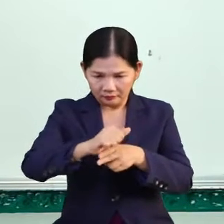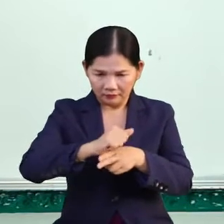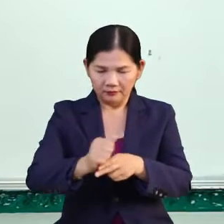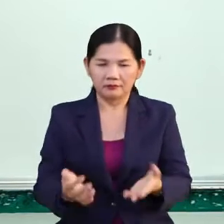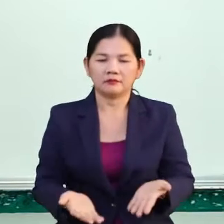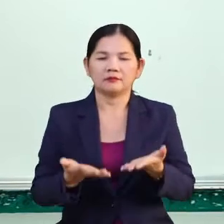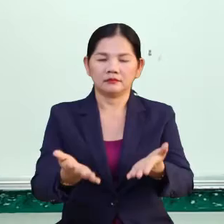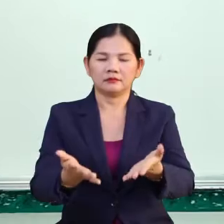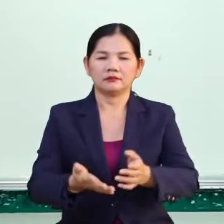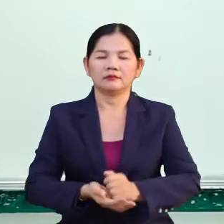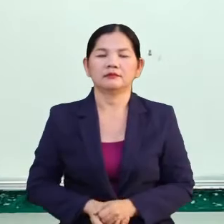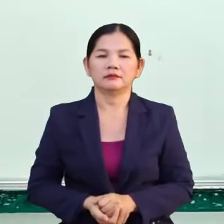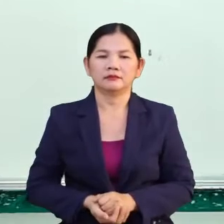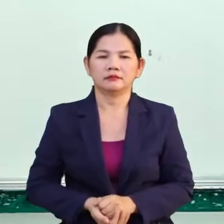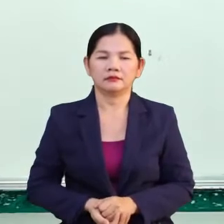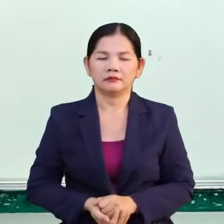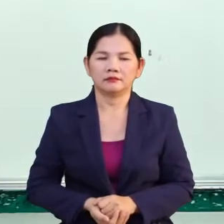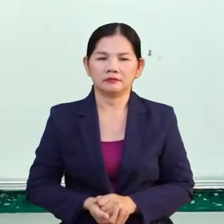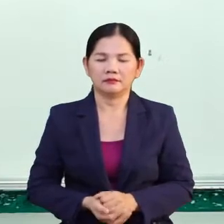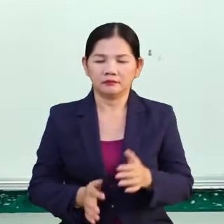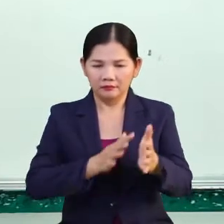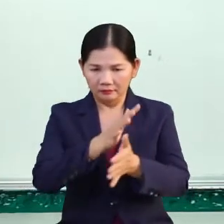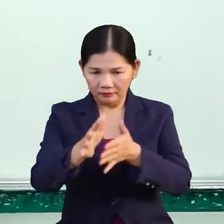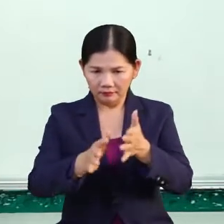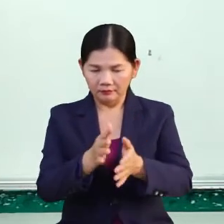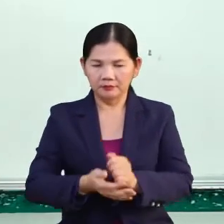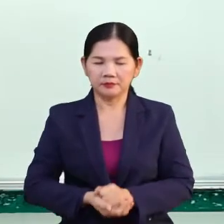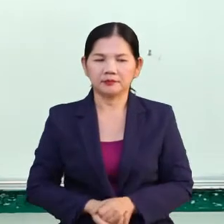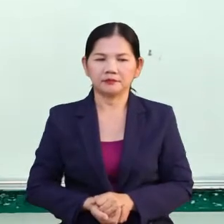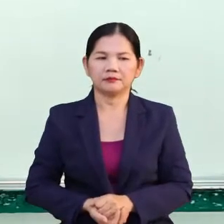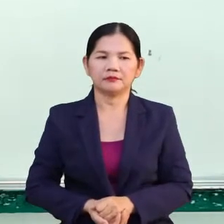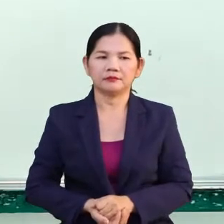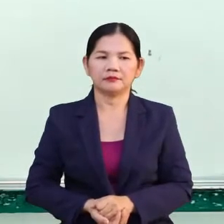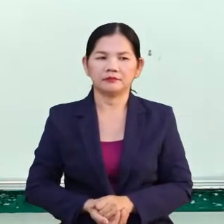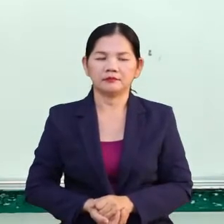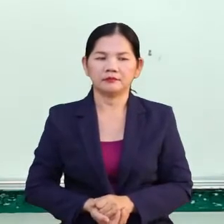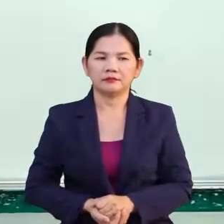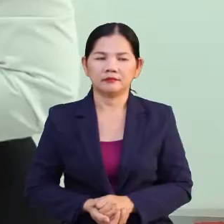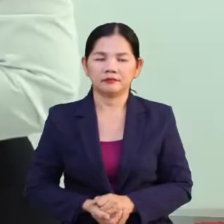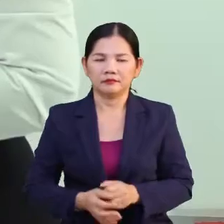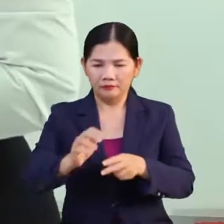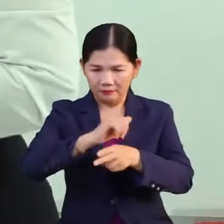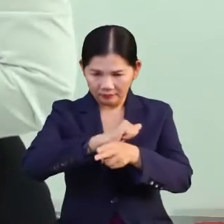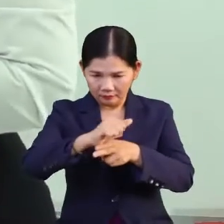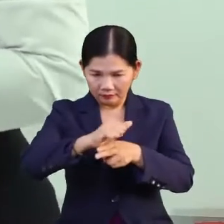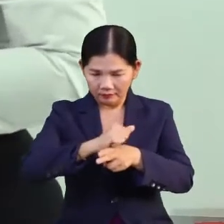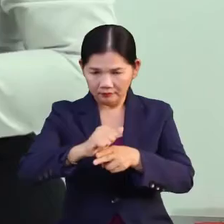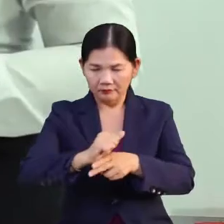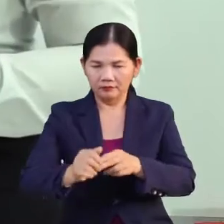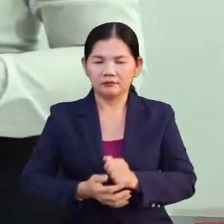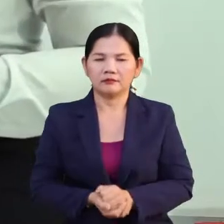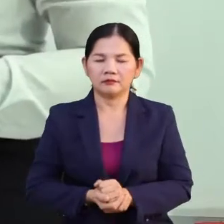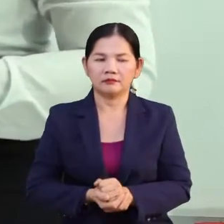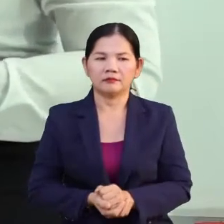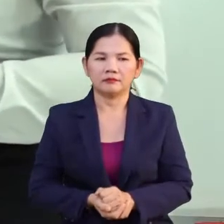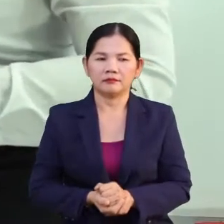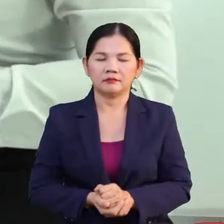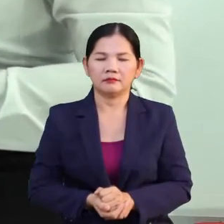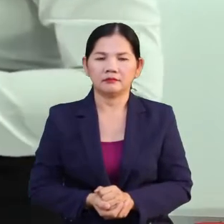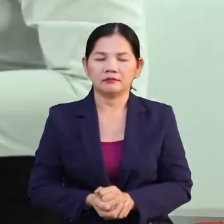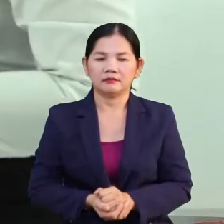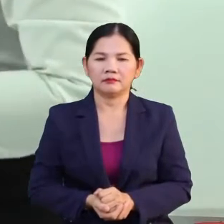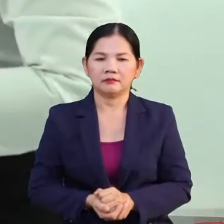កូនស្ដាប់ណាកូនណាចាតើកូនស្ដាប់ទាំងអស់គ្នាចាលំហាត់កូនស្ដាប់ណា